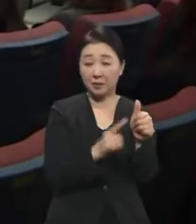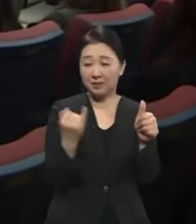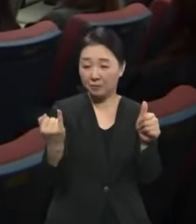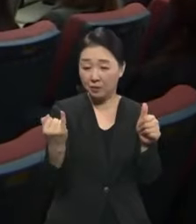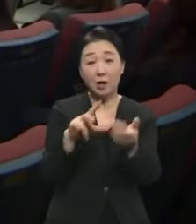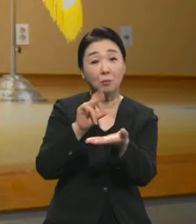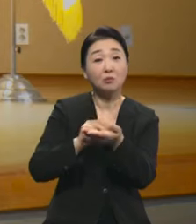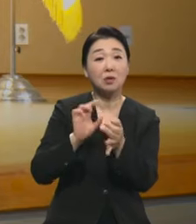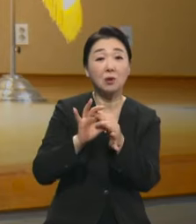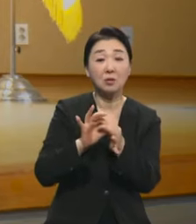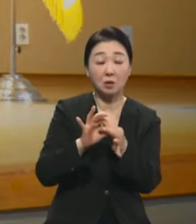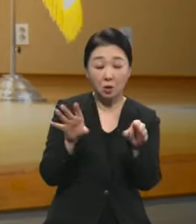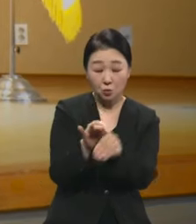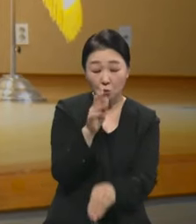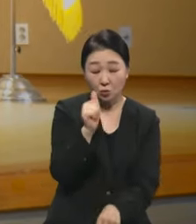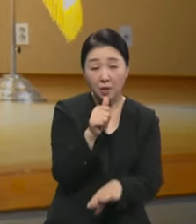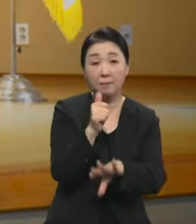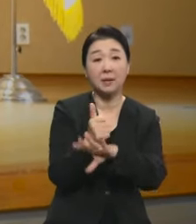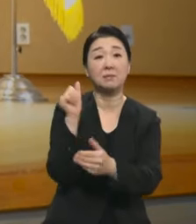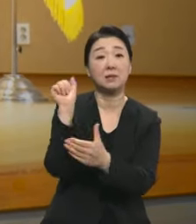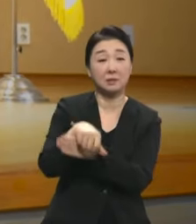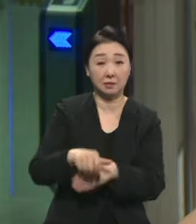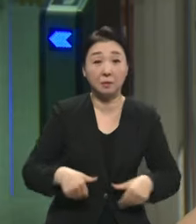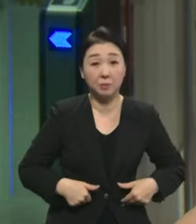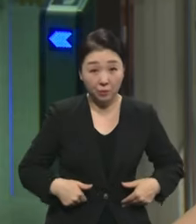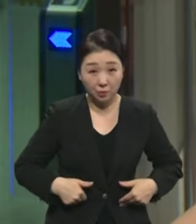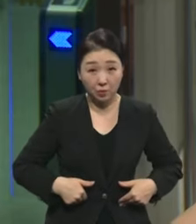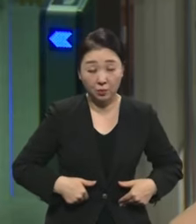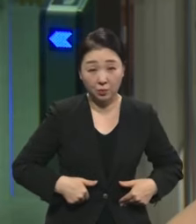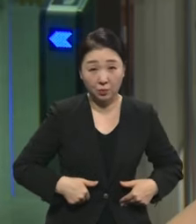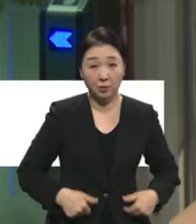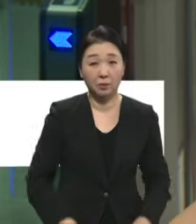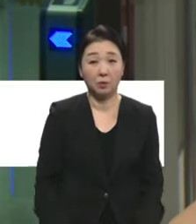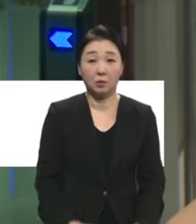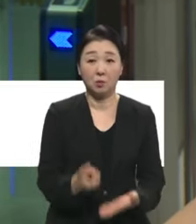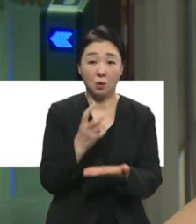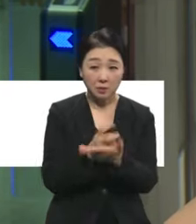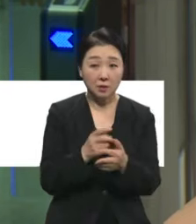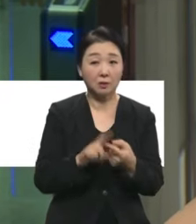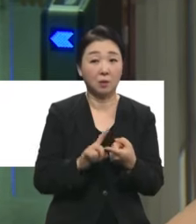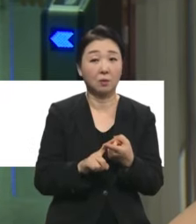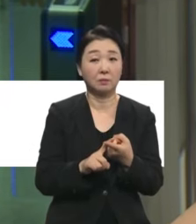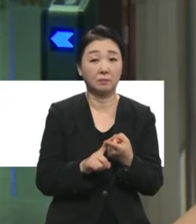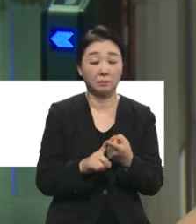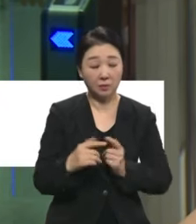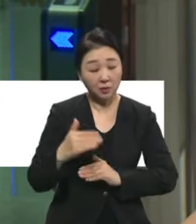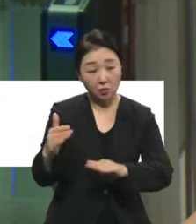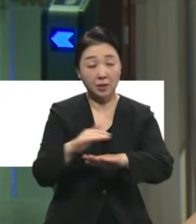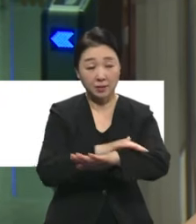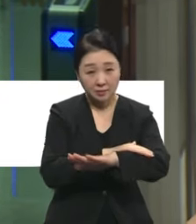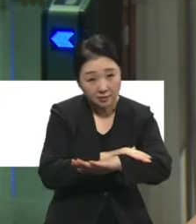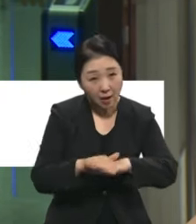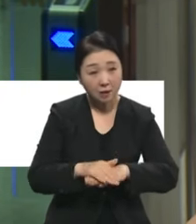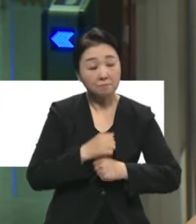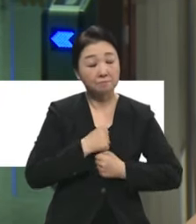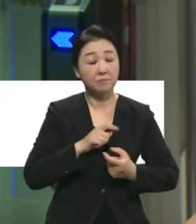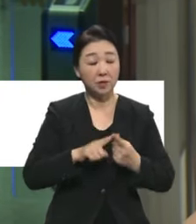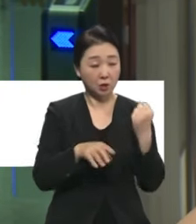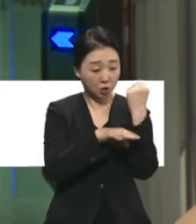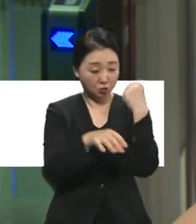대해 총장의 최종 승인이 필요하다는 입장이었습니다. 원칙대로 절차를 지켜서 기준을